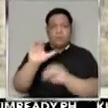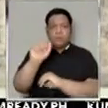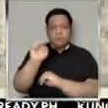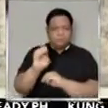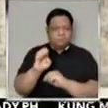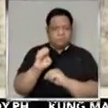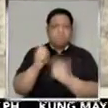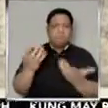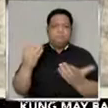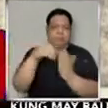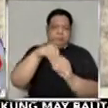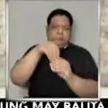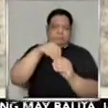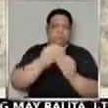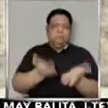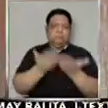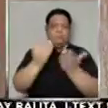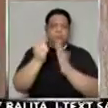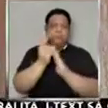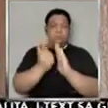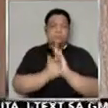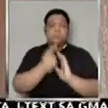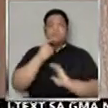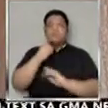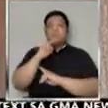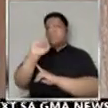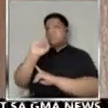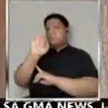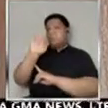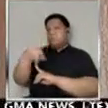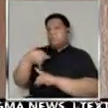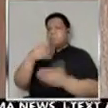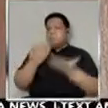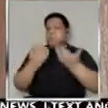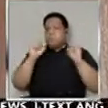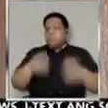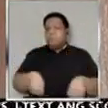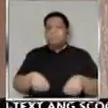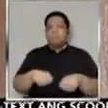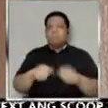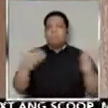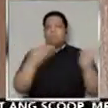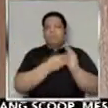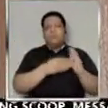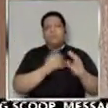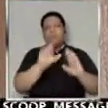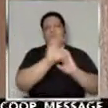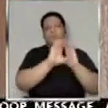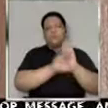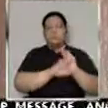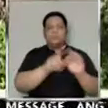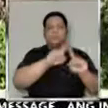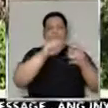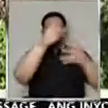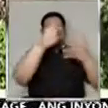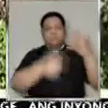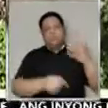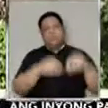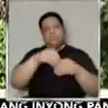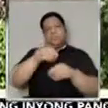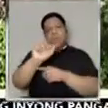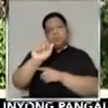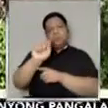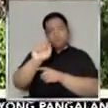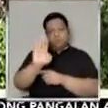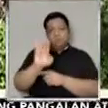Integrated Bar of the Philippines o IBP, posibleng labag umano sa saligang batas ang nasabing mga probisyon ng panukala.